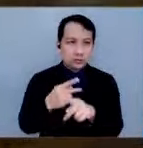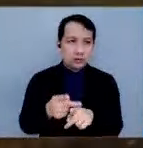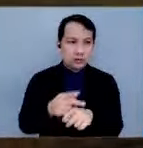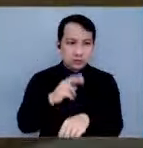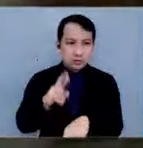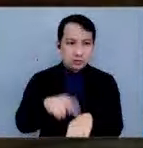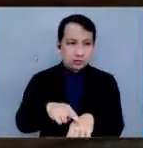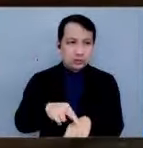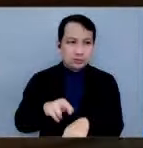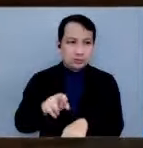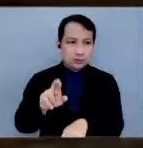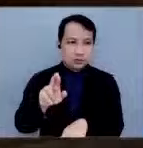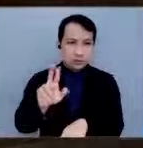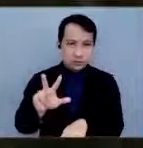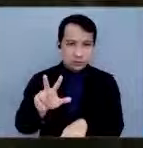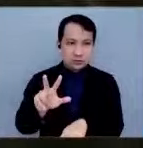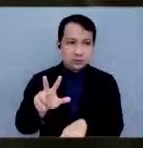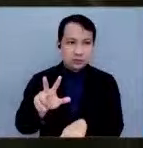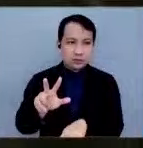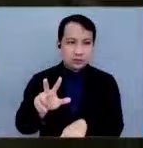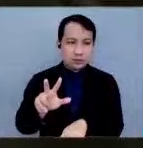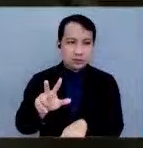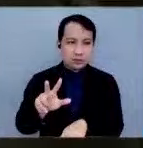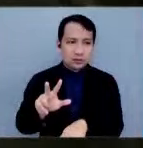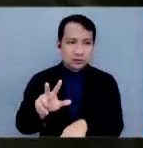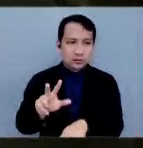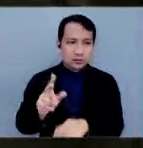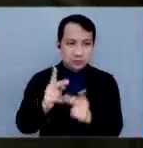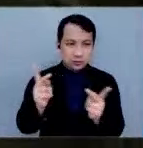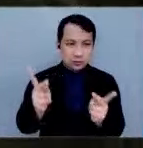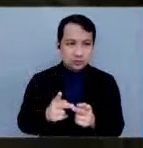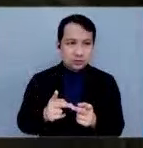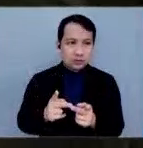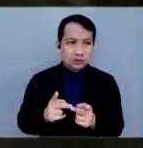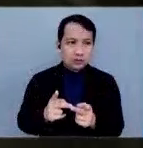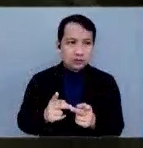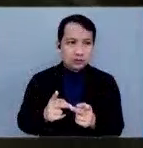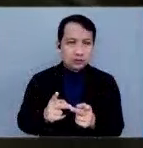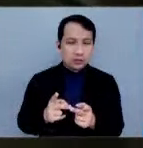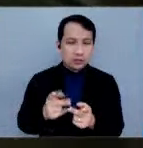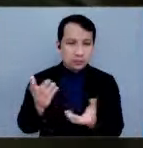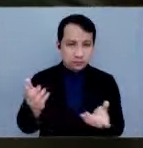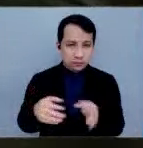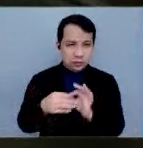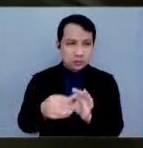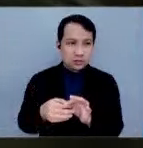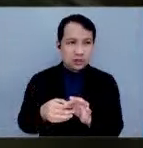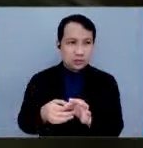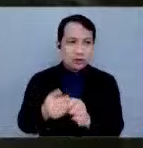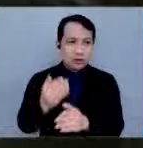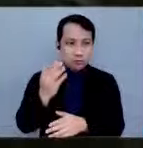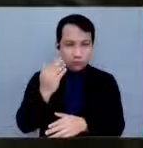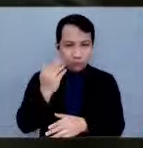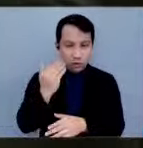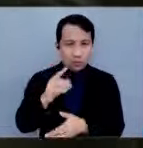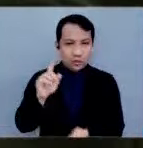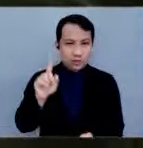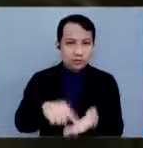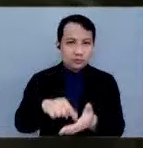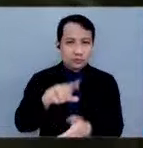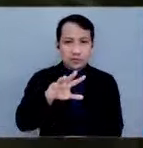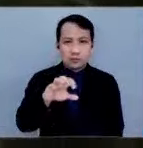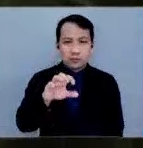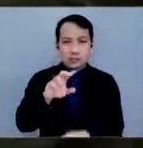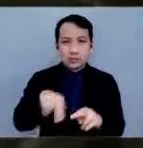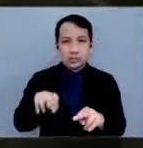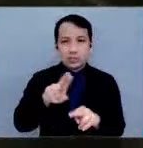para sa mga kasambahay sa mga lungsod at first-class municipalities, habang 1,500 pesos naman sa